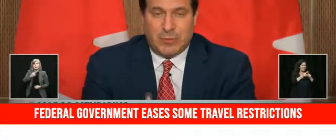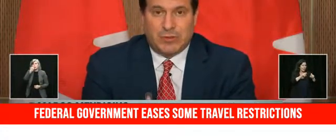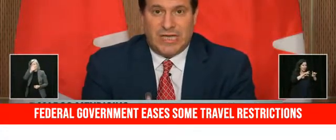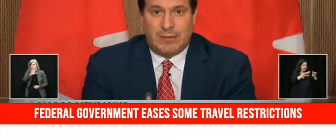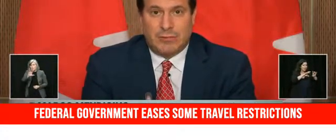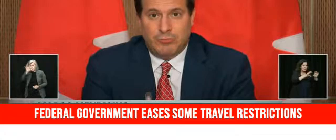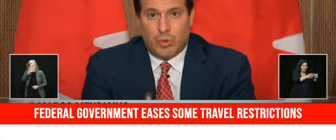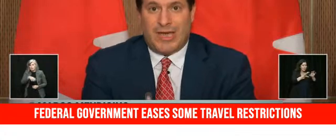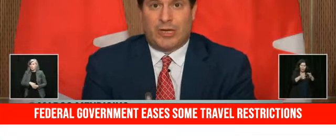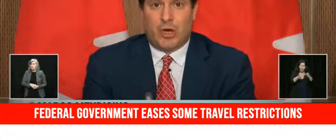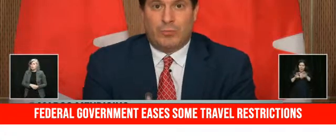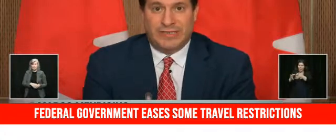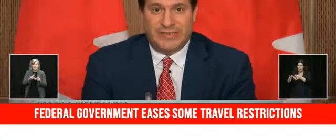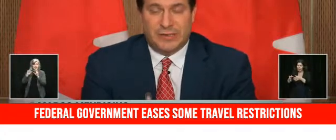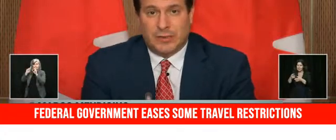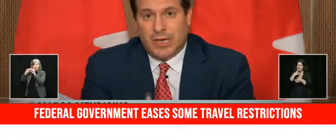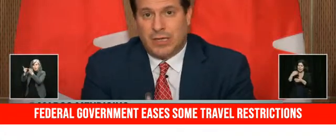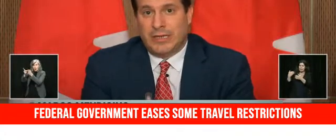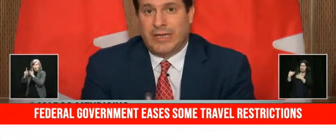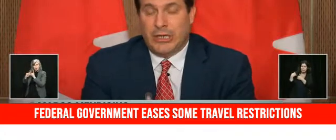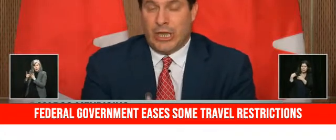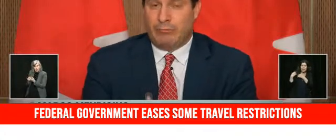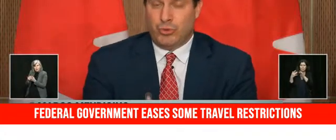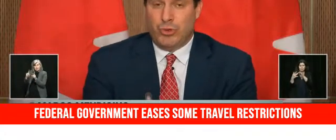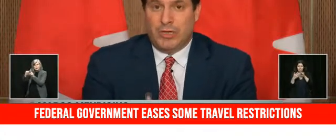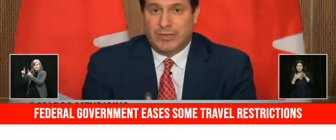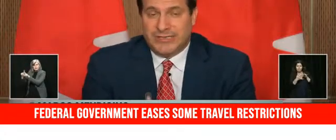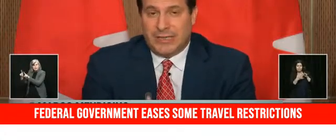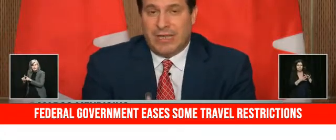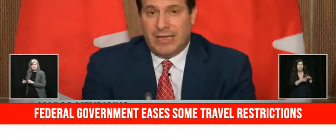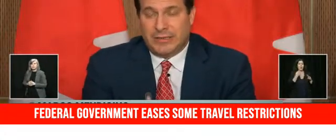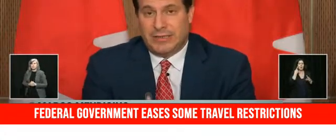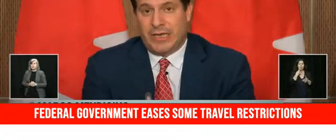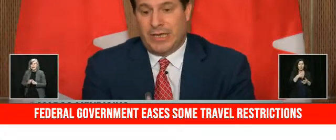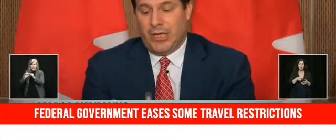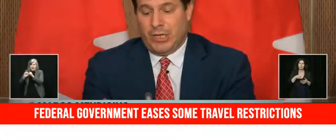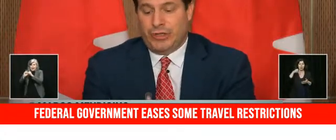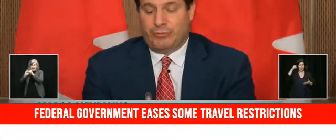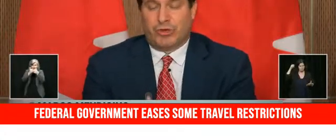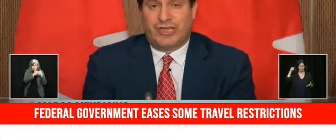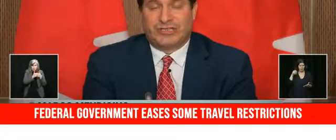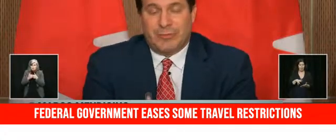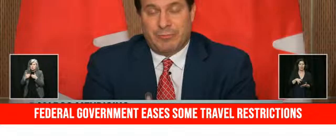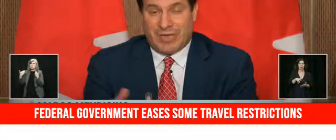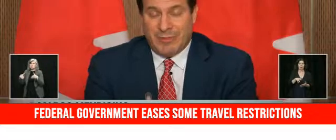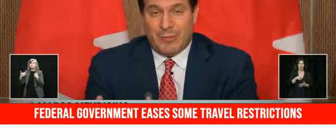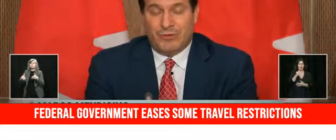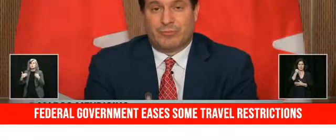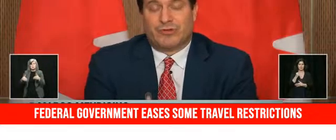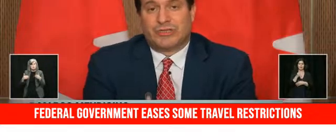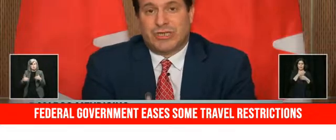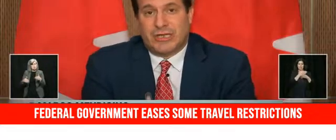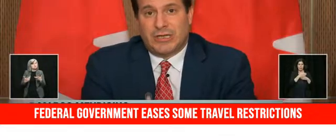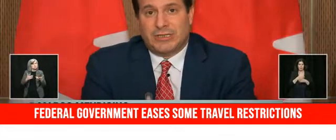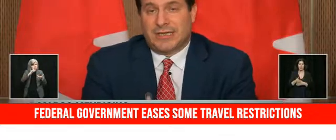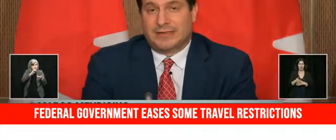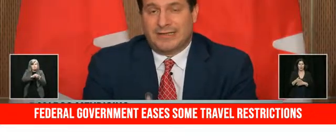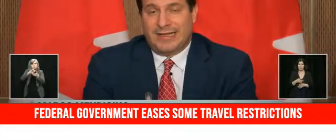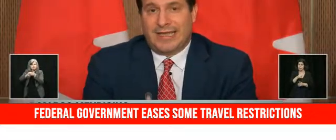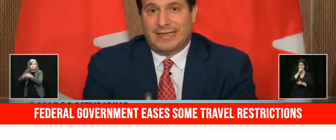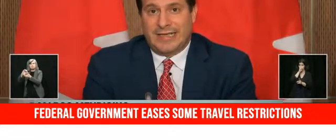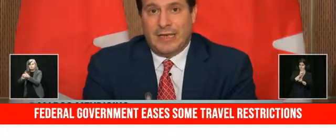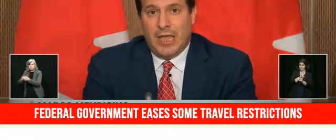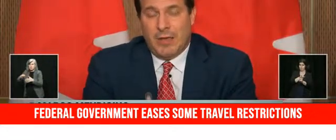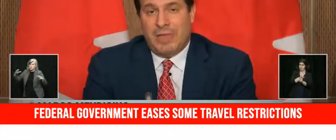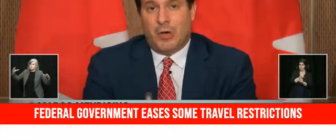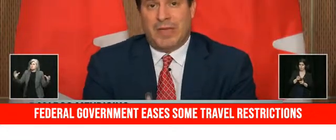qui est responsable, pour accomplir les bouts de cette plan qui est de protéger, premièrement, de protéger la santé